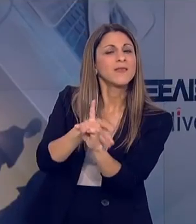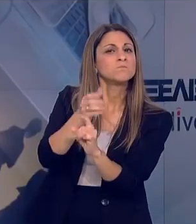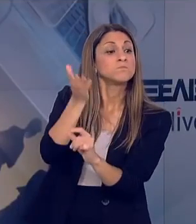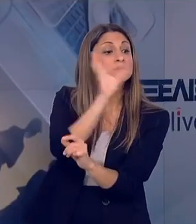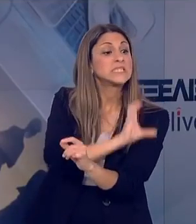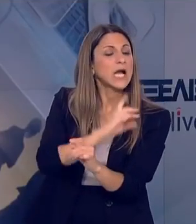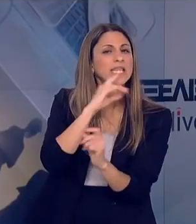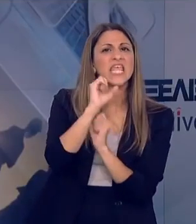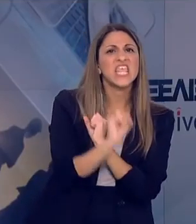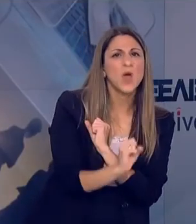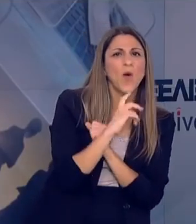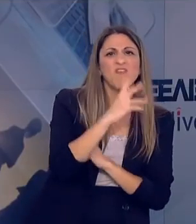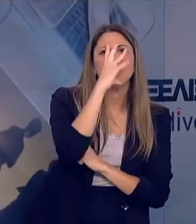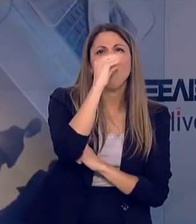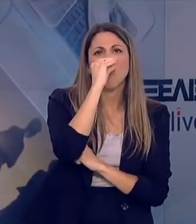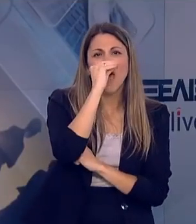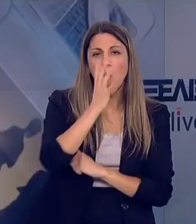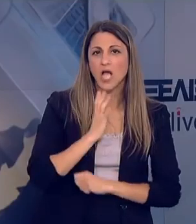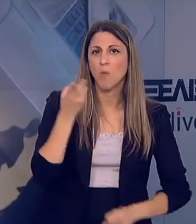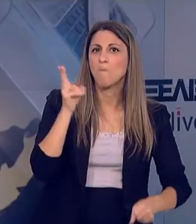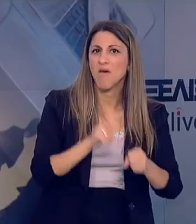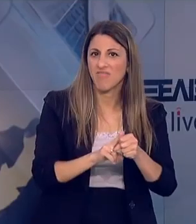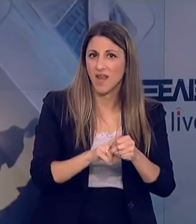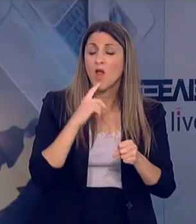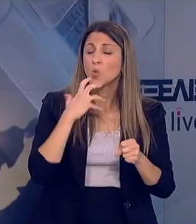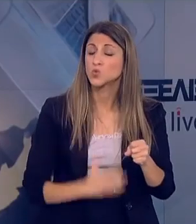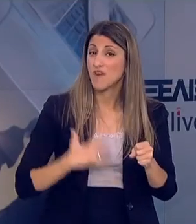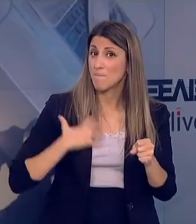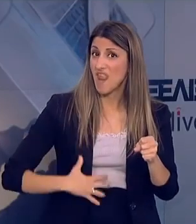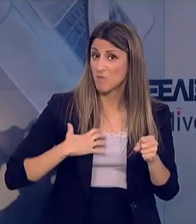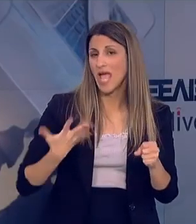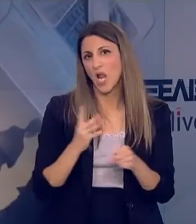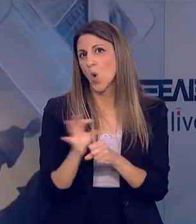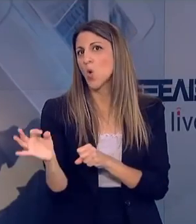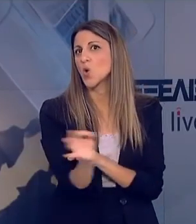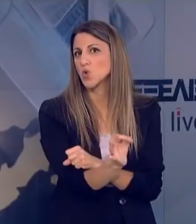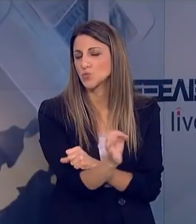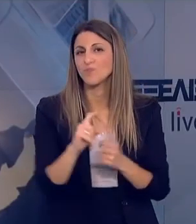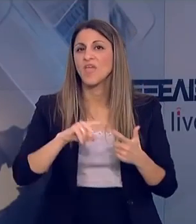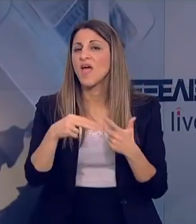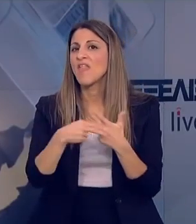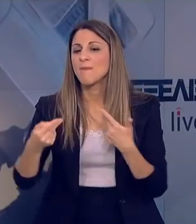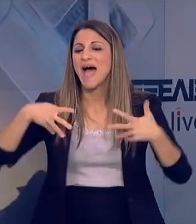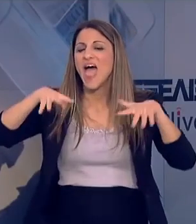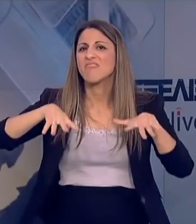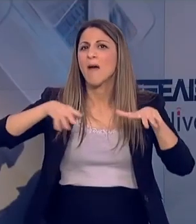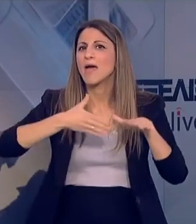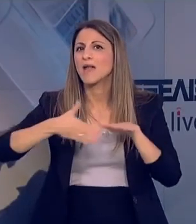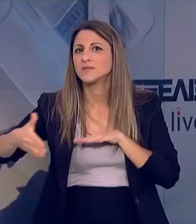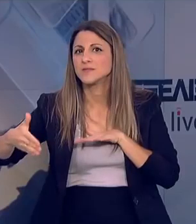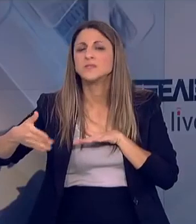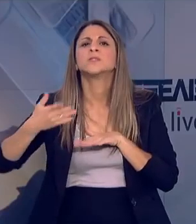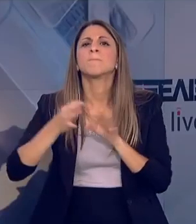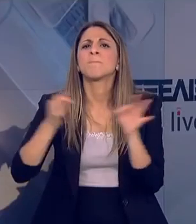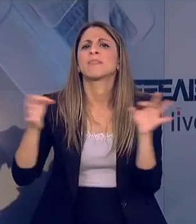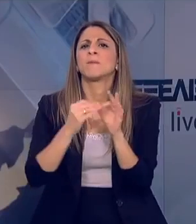τον Ιανουάριο-Φεβρουάριο, τα οποία δεν οφείλονται στη γρίπη? Τέλος, ποια είναι η εικόνα που έχετε για τις πρώτες 9 μέρες της σταδιακής